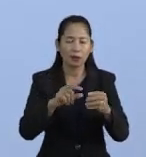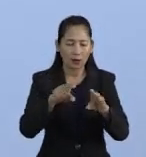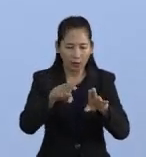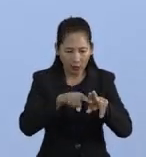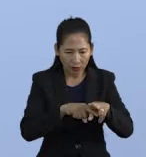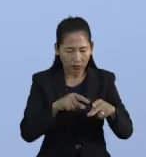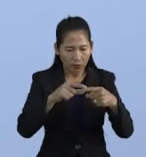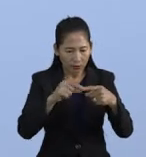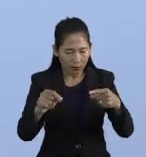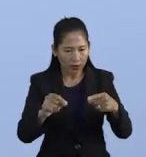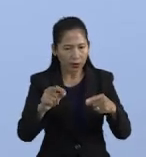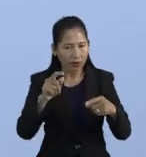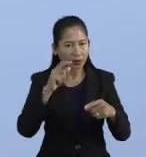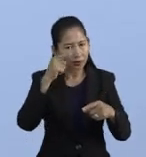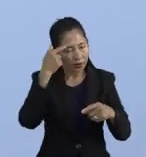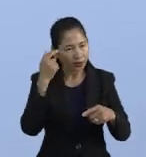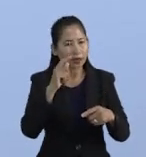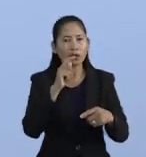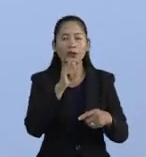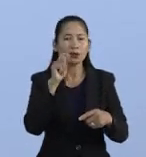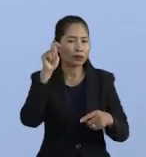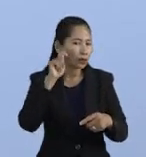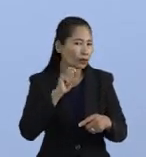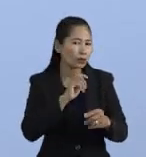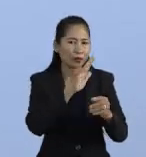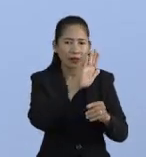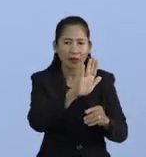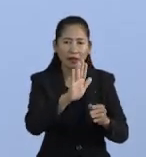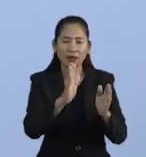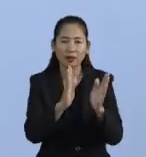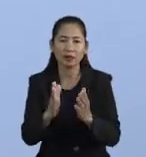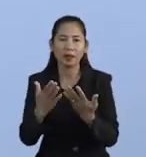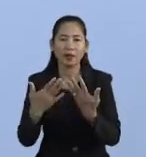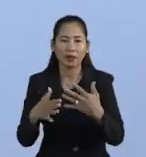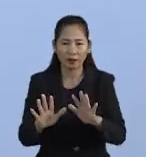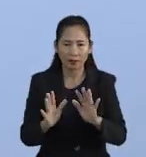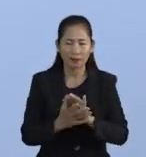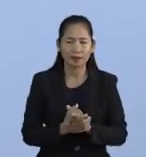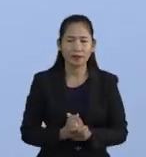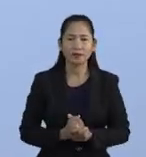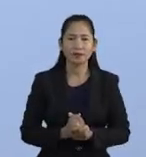mà đại cho lúc là con nè và con tiệm chăm ở rồi chỉ sạch màu